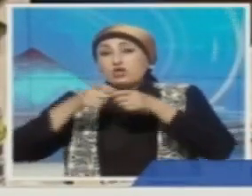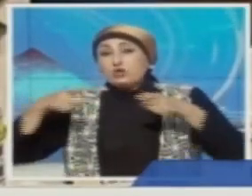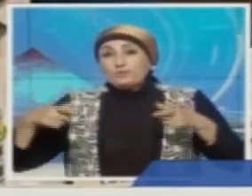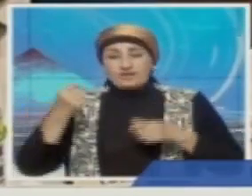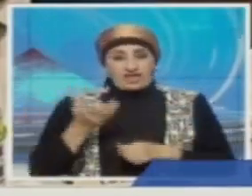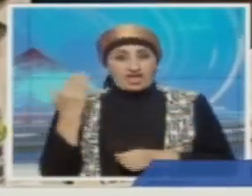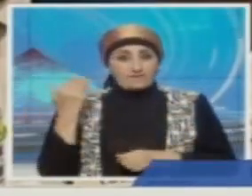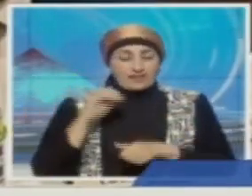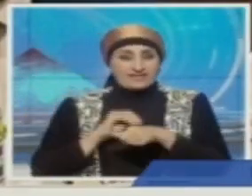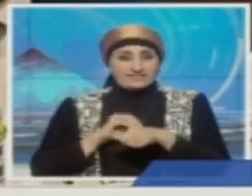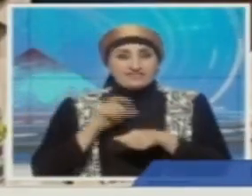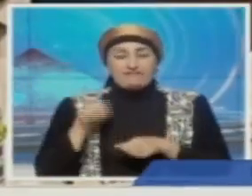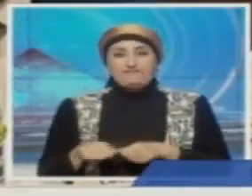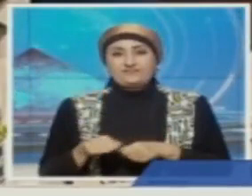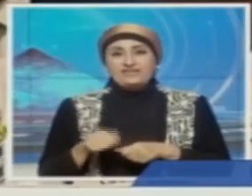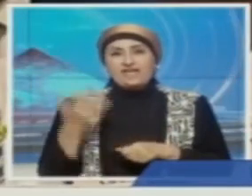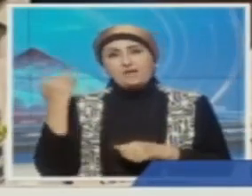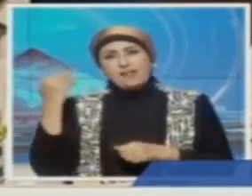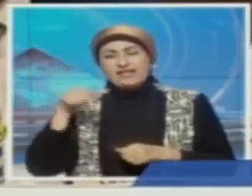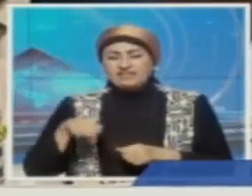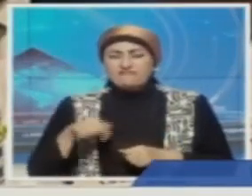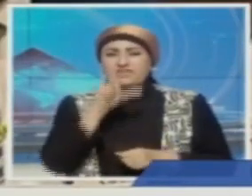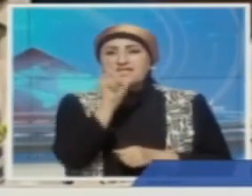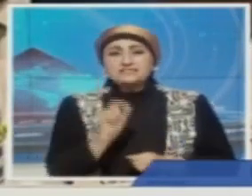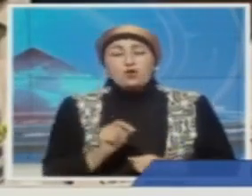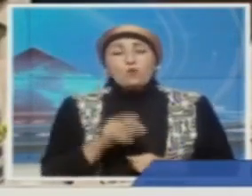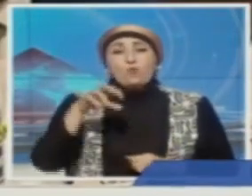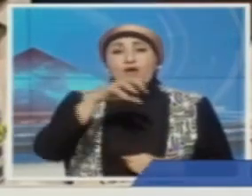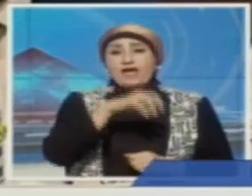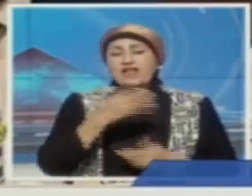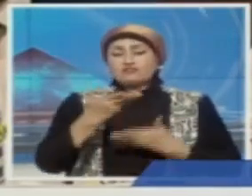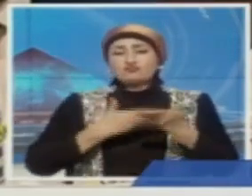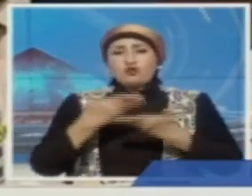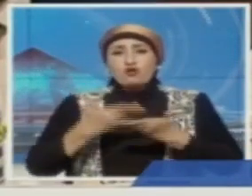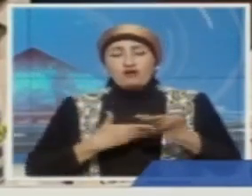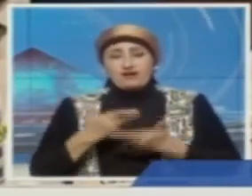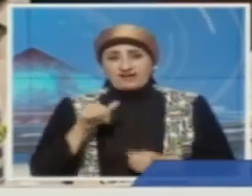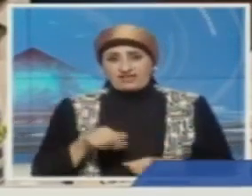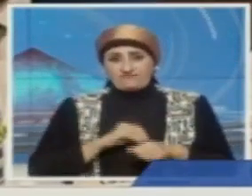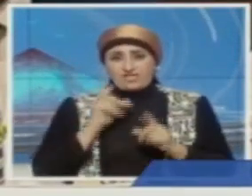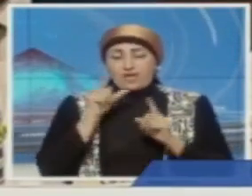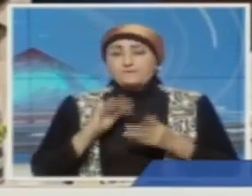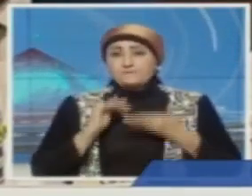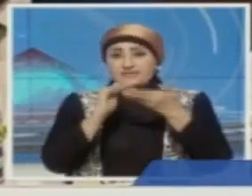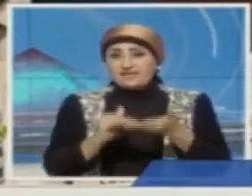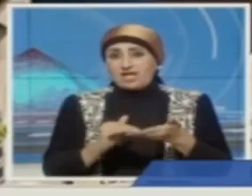على حساب الطرف الاخر. القاره الافريقيه يعني اتفاقيه التجاره القاريه الحره بتخدم اكثر من